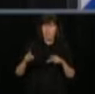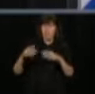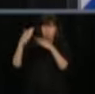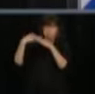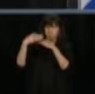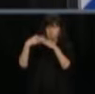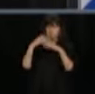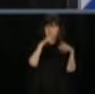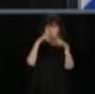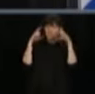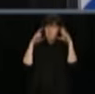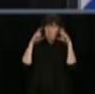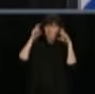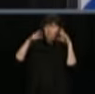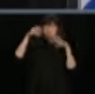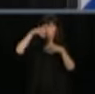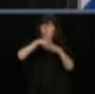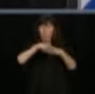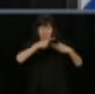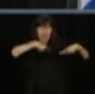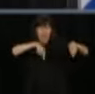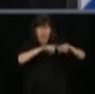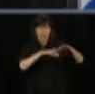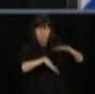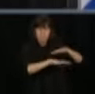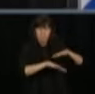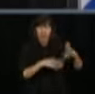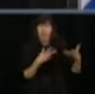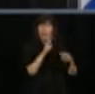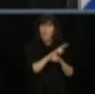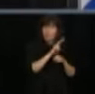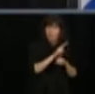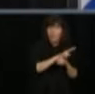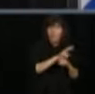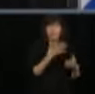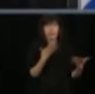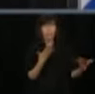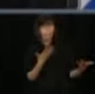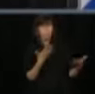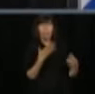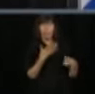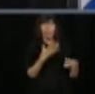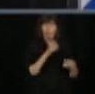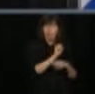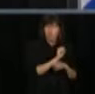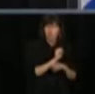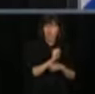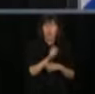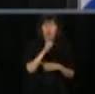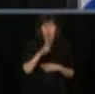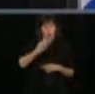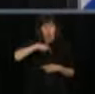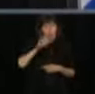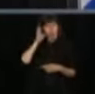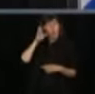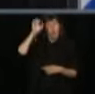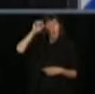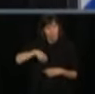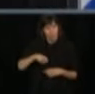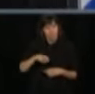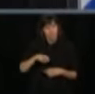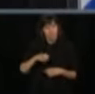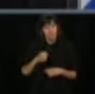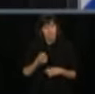primaires, secondaires, dans les services de garde, on va le faire. Il n'est pas question là, de prendre de risques. On veut être